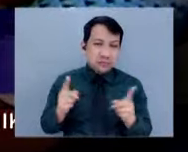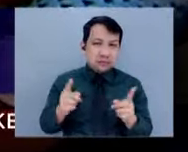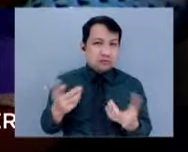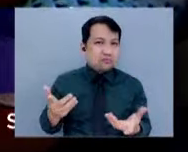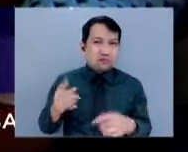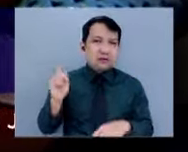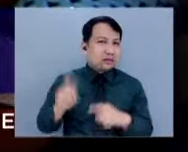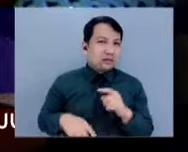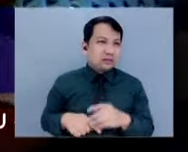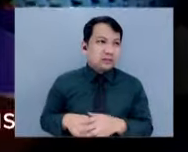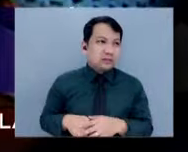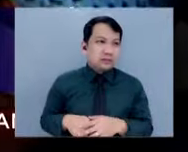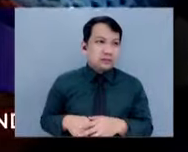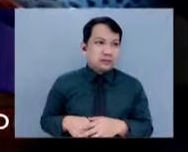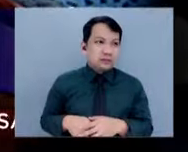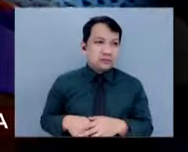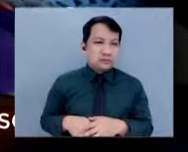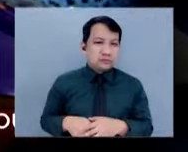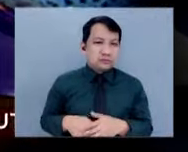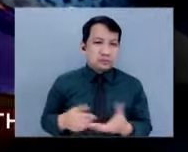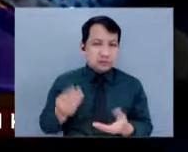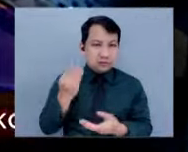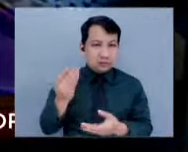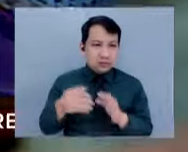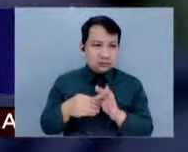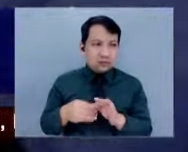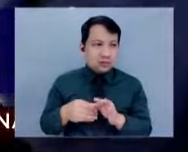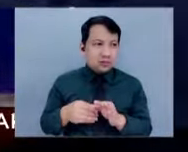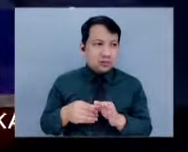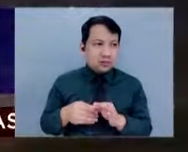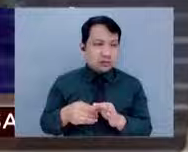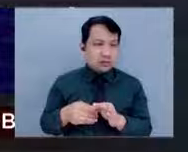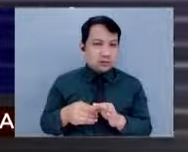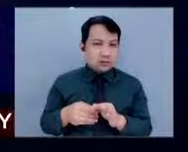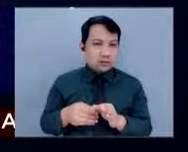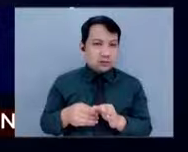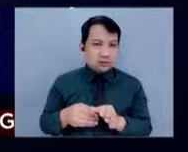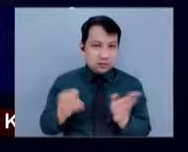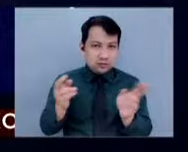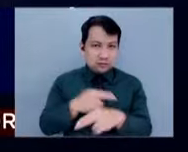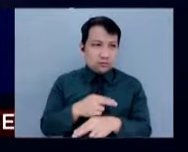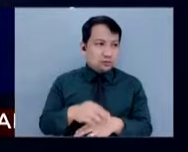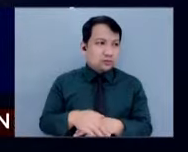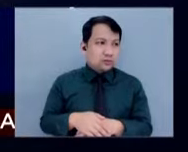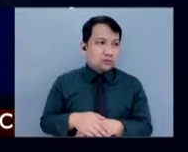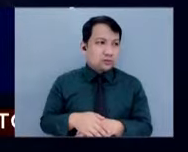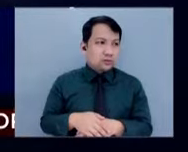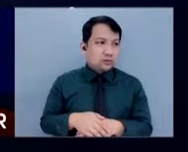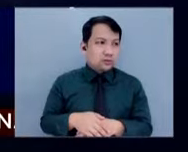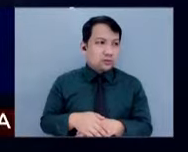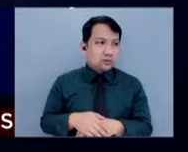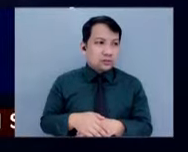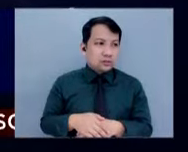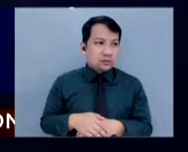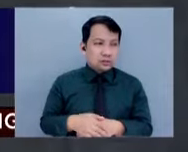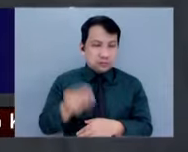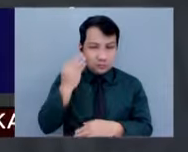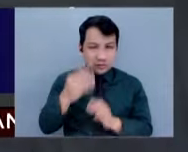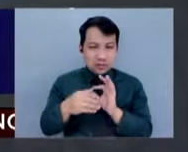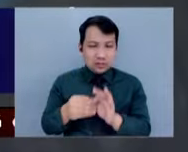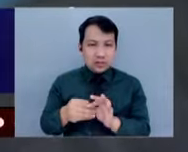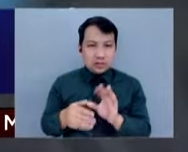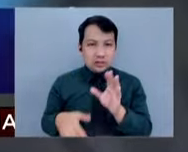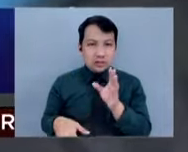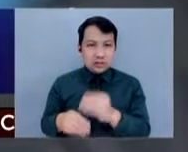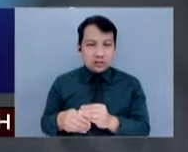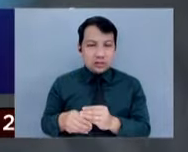wala na kami matakbuhan doon. Doon na lang kami sa isang kwarto. Napadasal naman ang isa sa mga biktimang